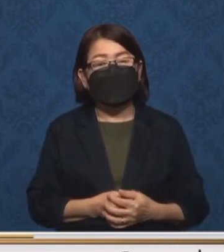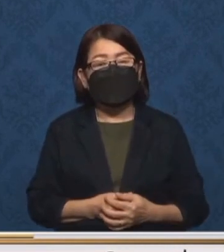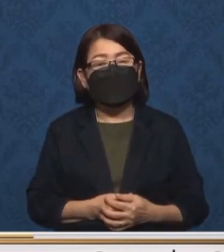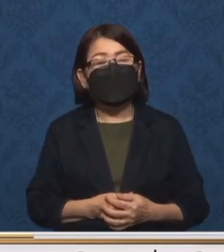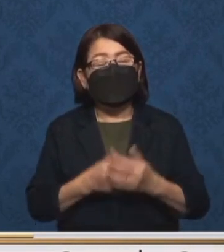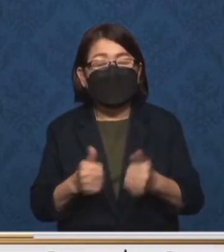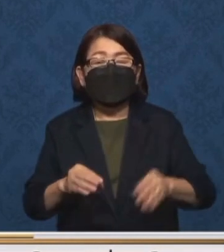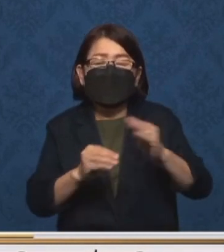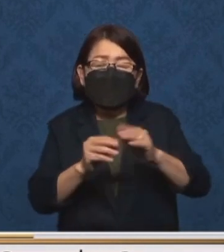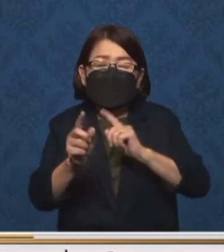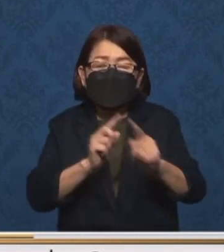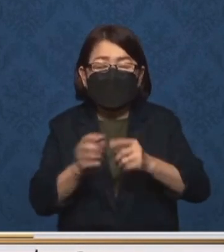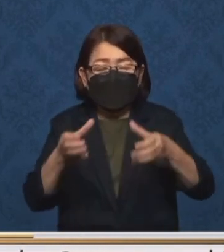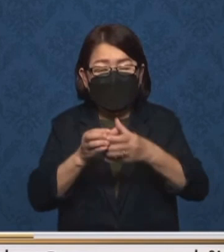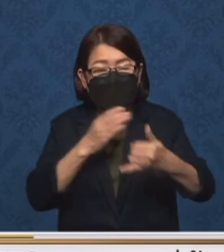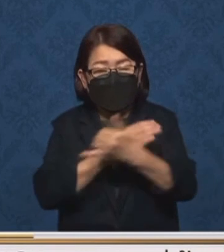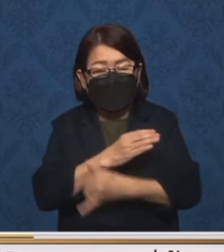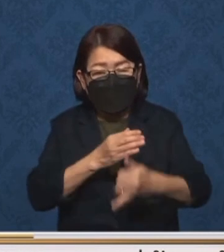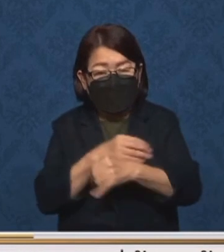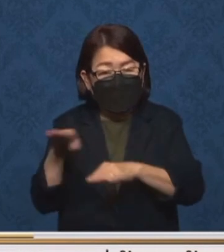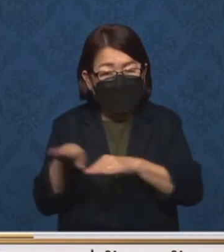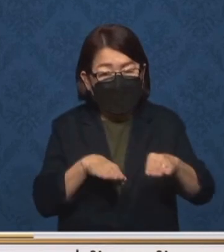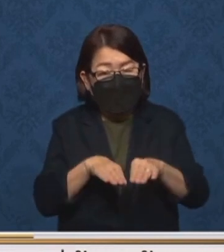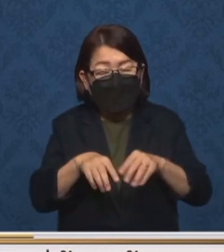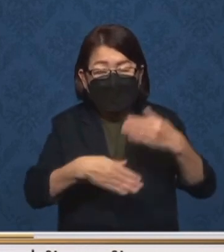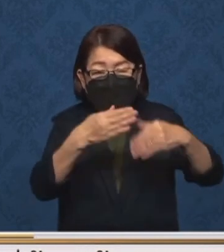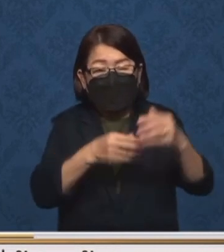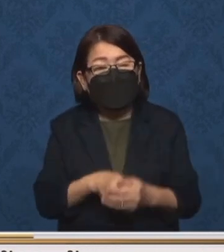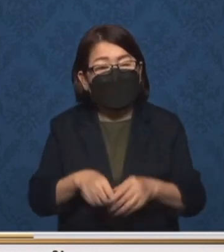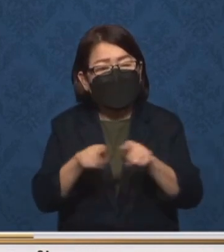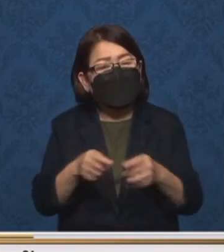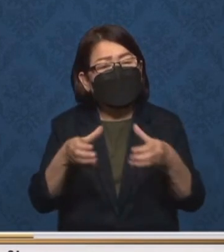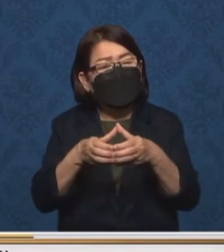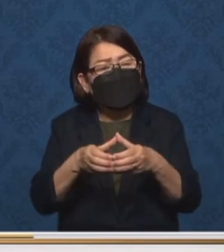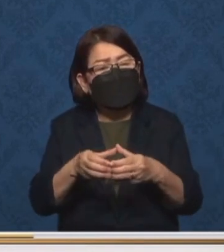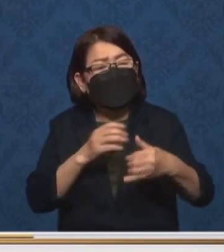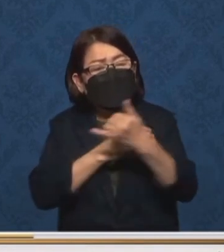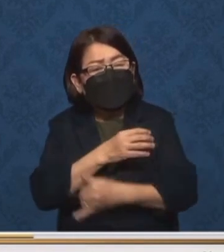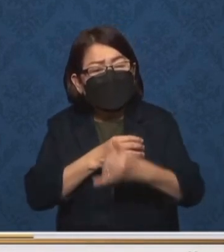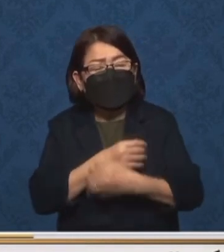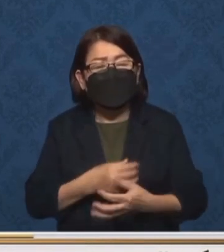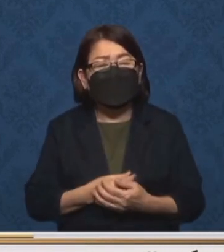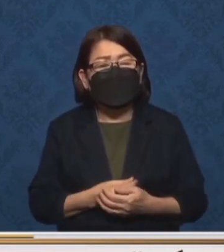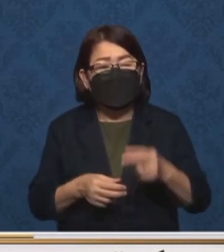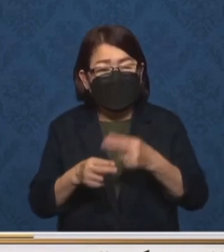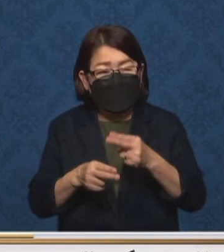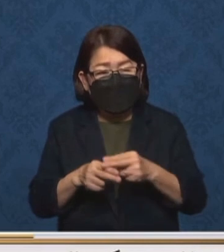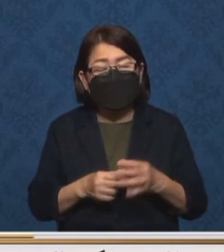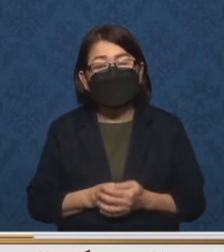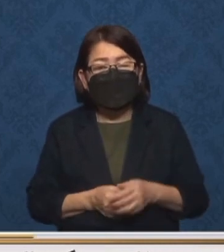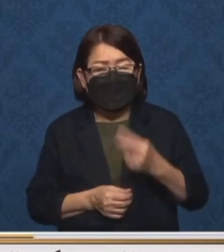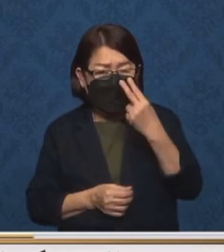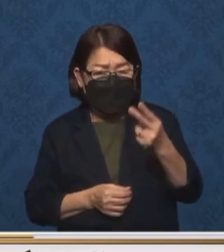กลม artenor ดรรรอ incentivกุประทๆ ที่พ้จะเดทางไปด้การยกตัอย่เชนกลปกลุมประเท breeding